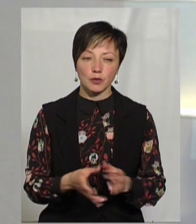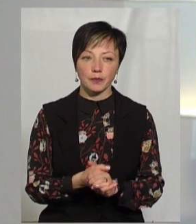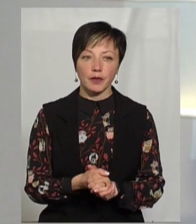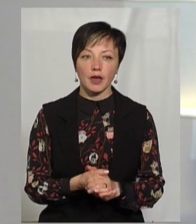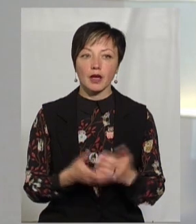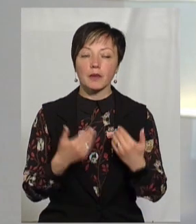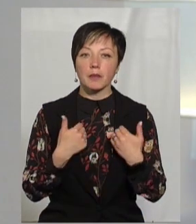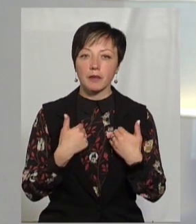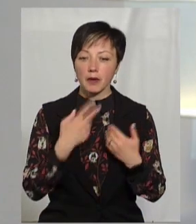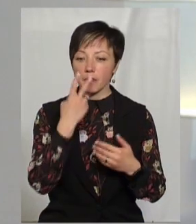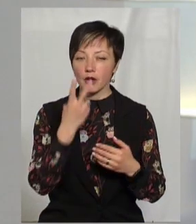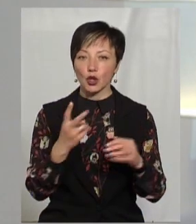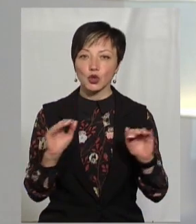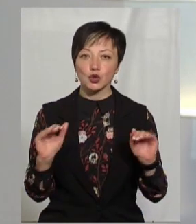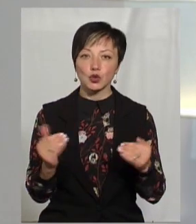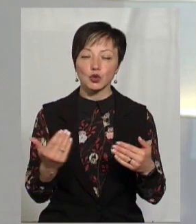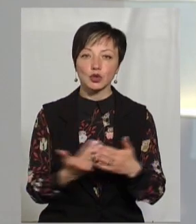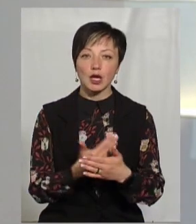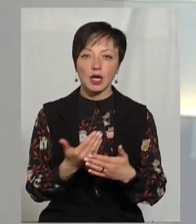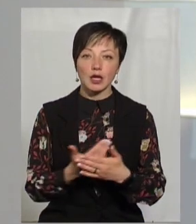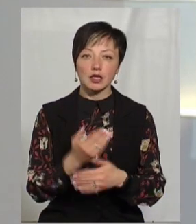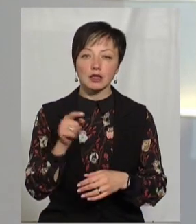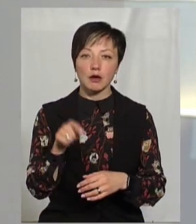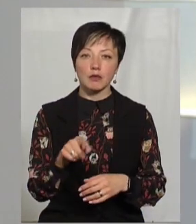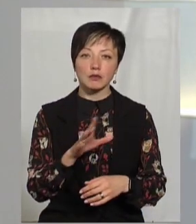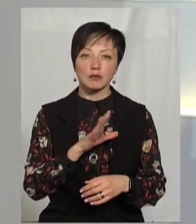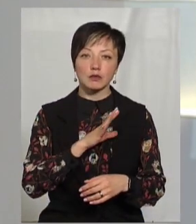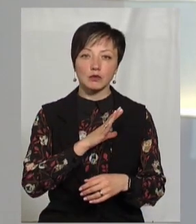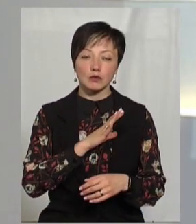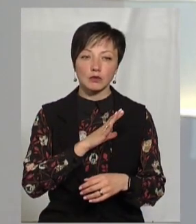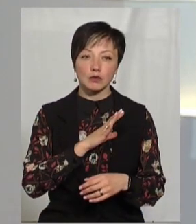Ми переглянули сюжет, і там